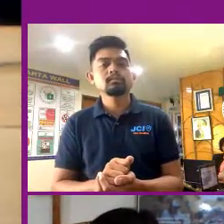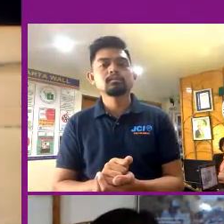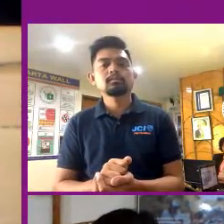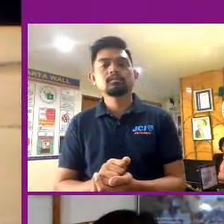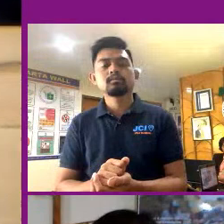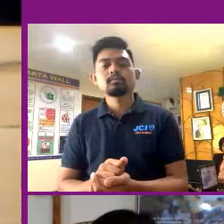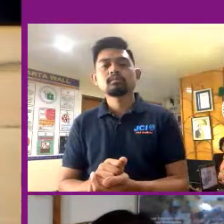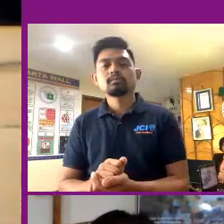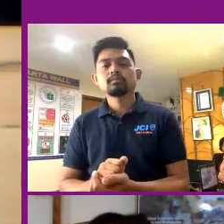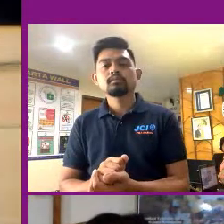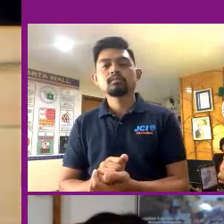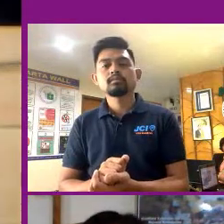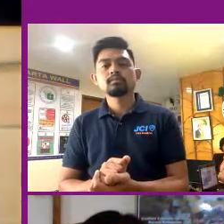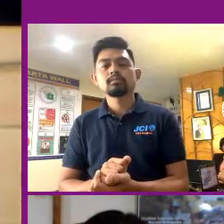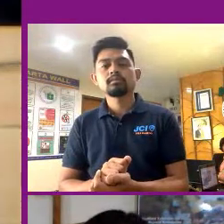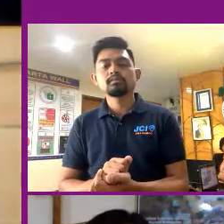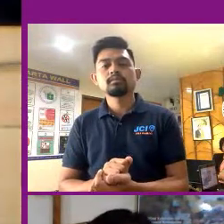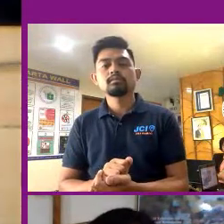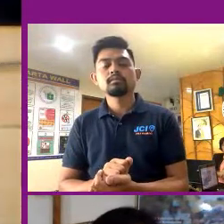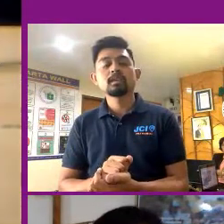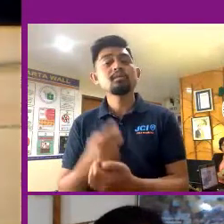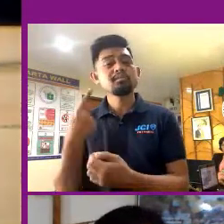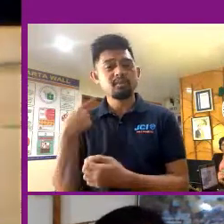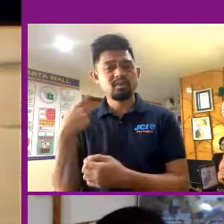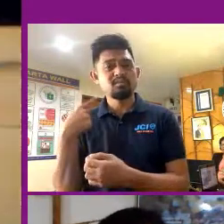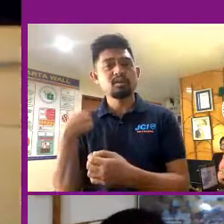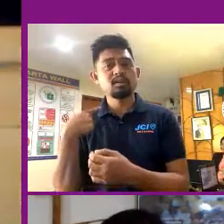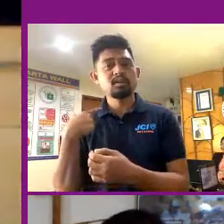women applying these courses of action?